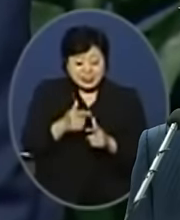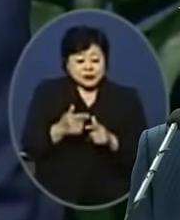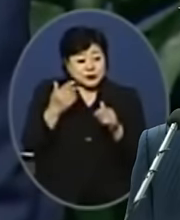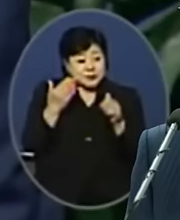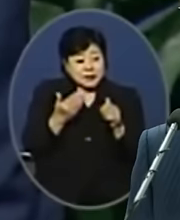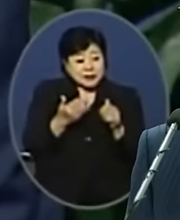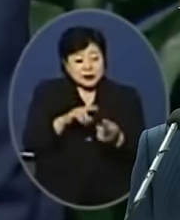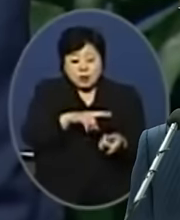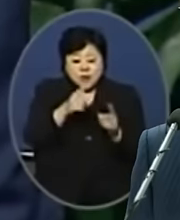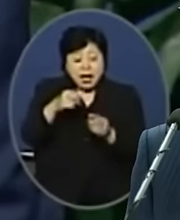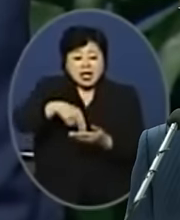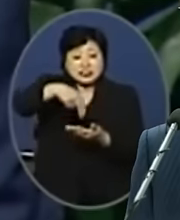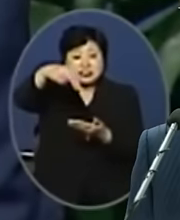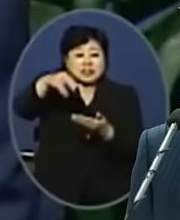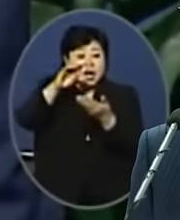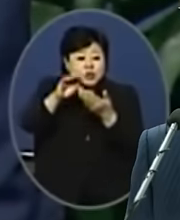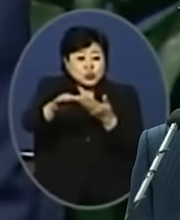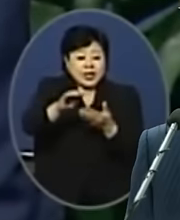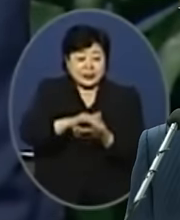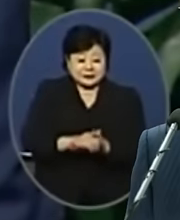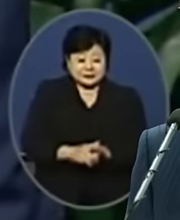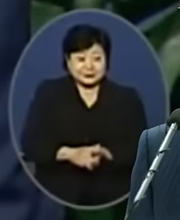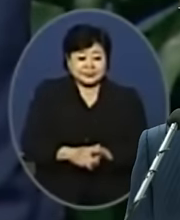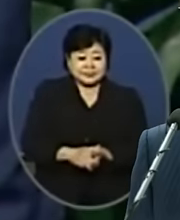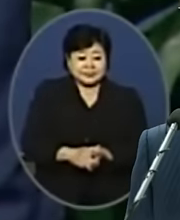예수님께서 부활성천한 이후에